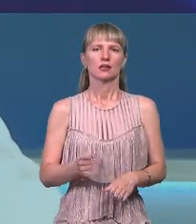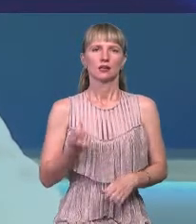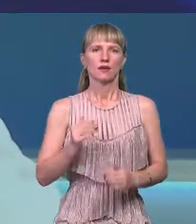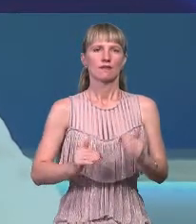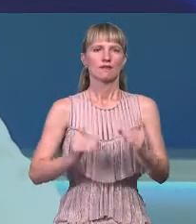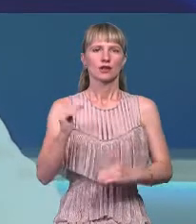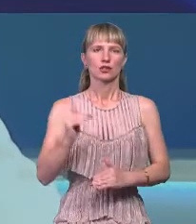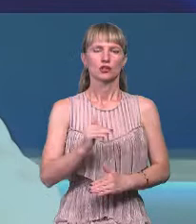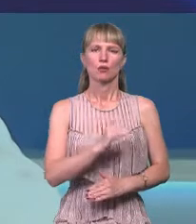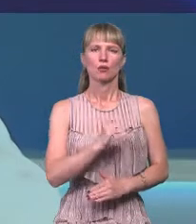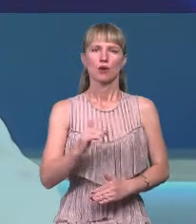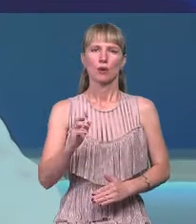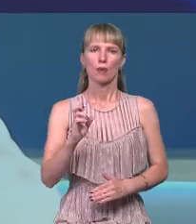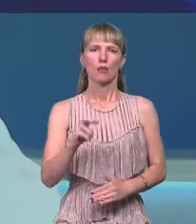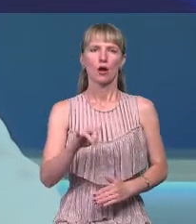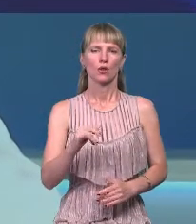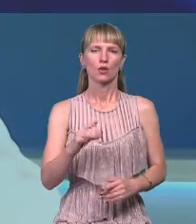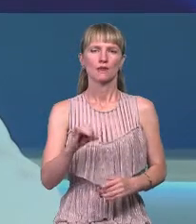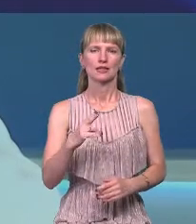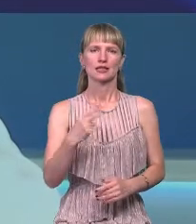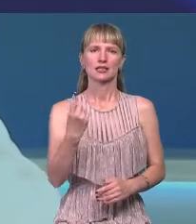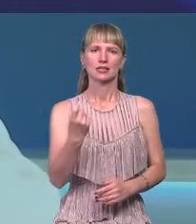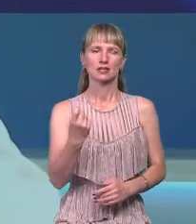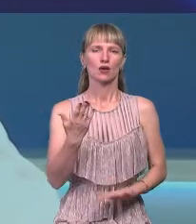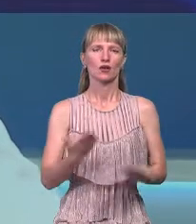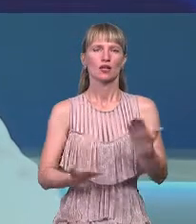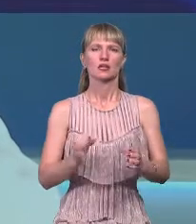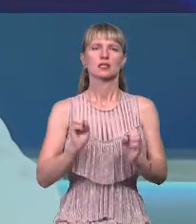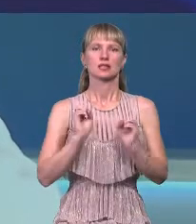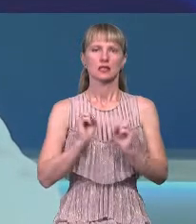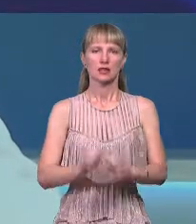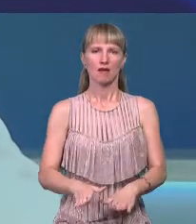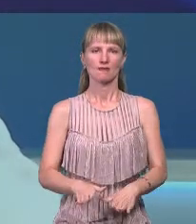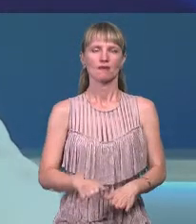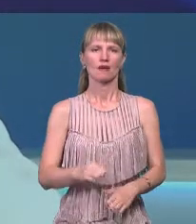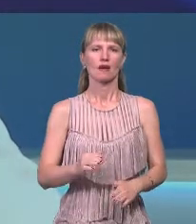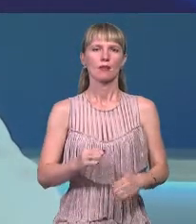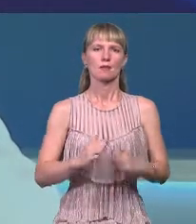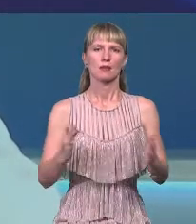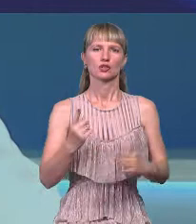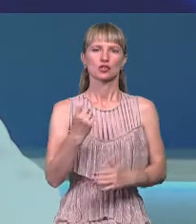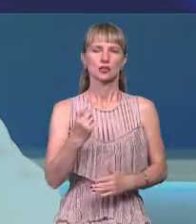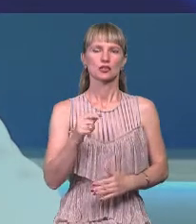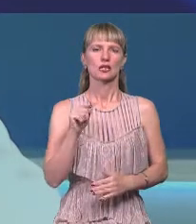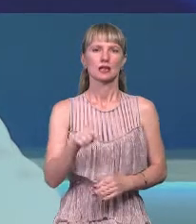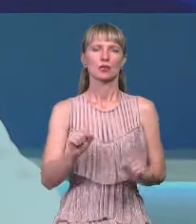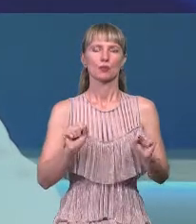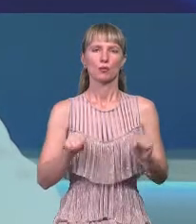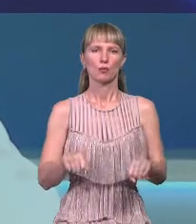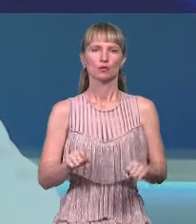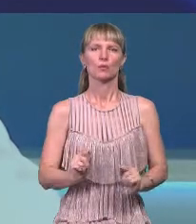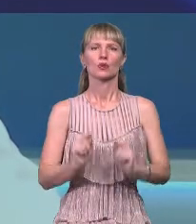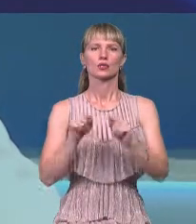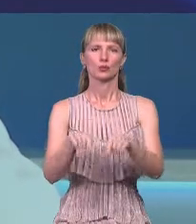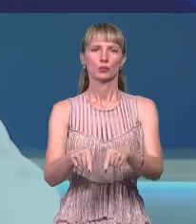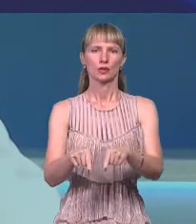трошки вище порогового балу, а пороговий бал від 100. Тобто, якщо склав вище 100, то ти можеш